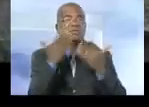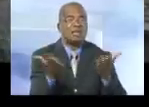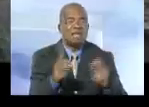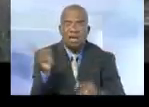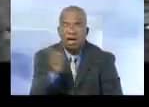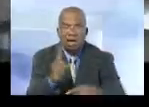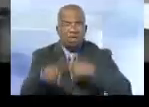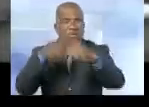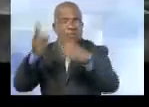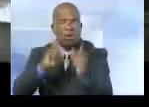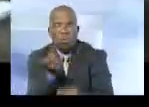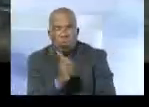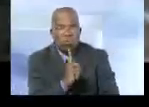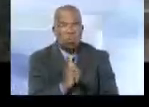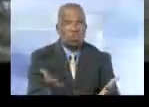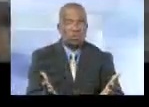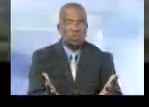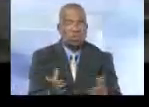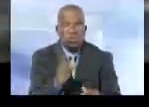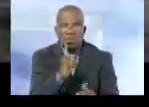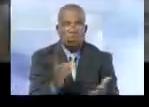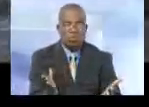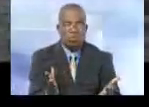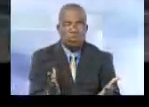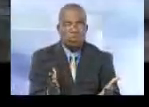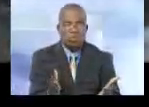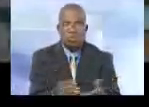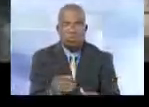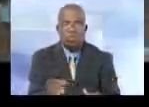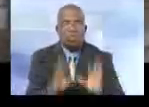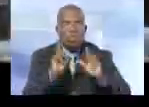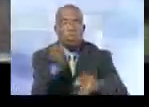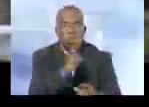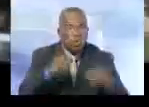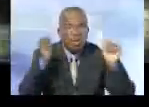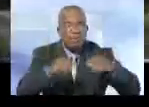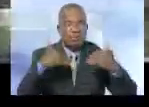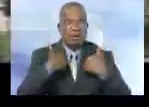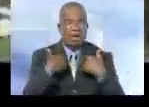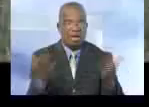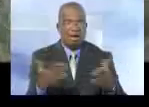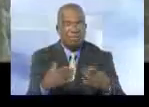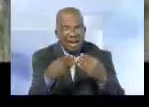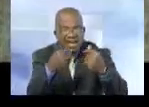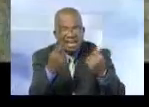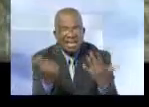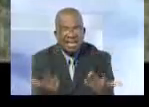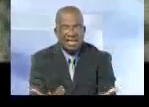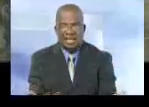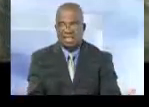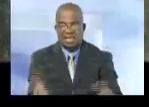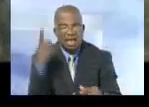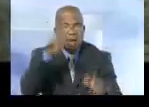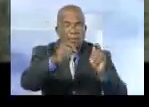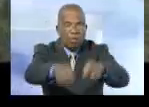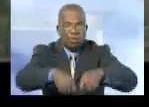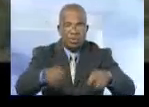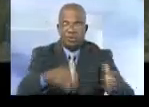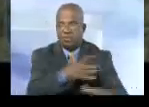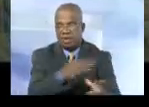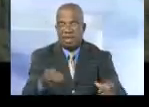les populations à la recherche de terres cultivables. Le gouvernement, à travers l'opération de déguerpissement des clandestins et de destruction des